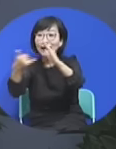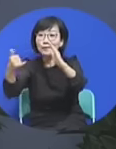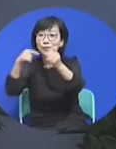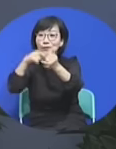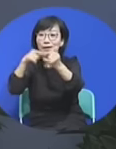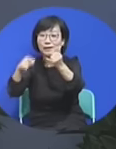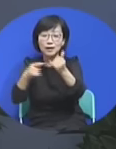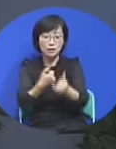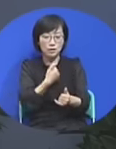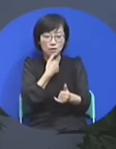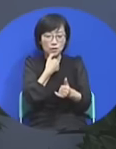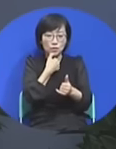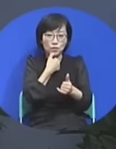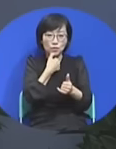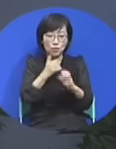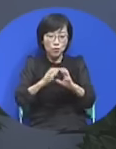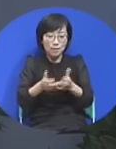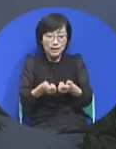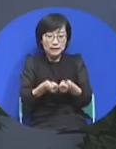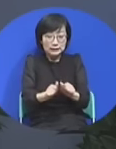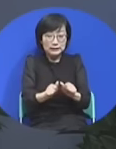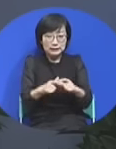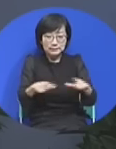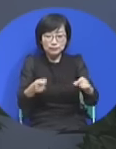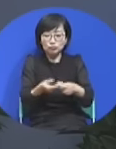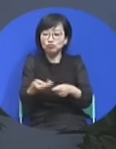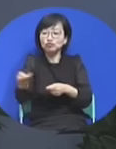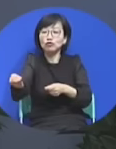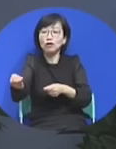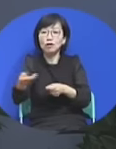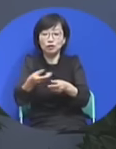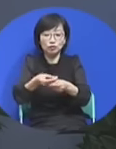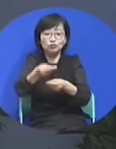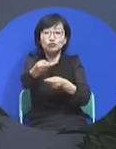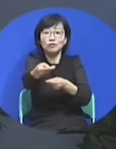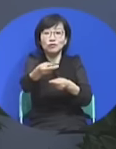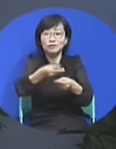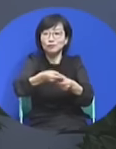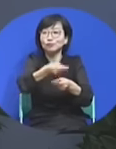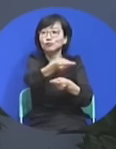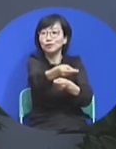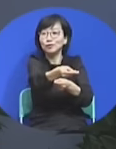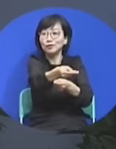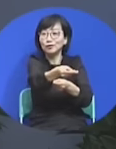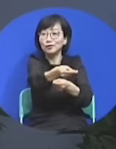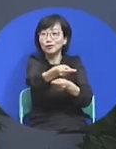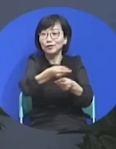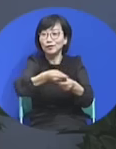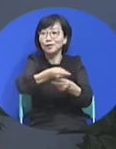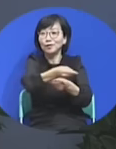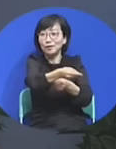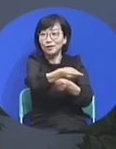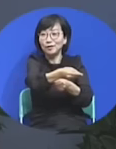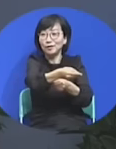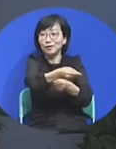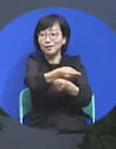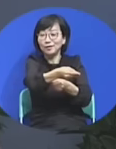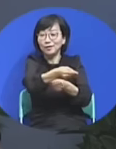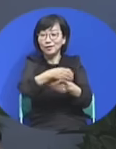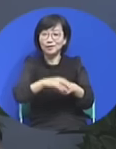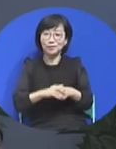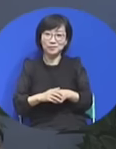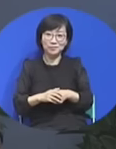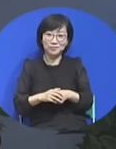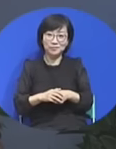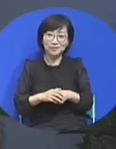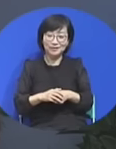they would award citizenship, honorary citizenship to those families or people who are really renowned. 바울 집안이 그렇습니다. And Paul's family was like that.